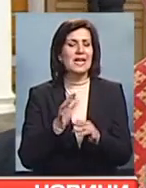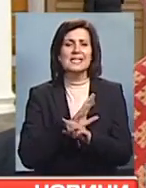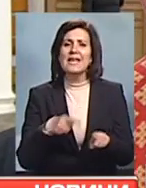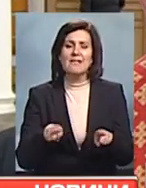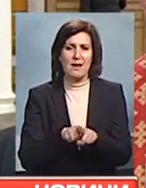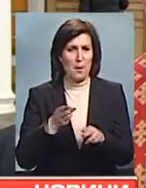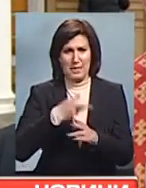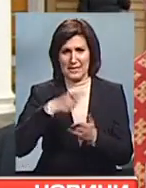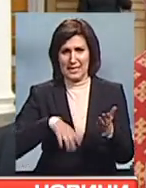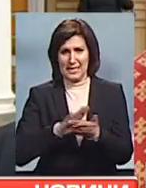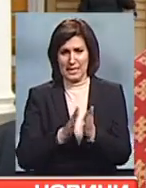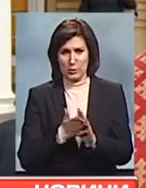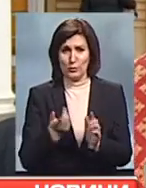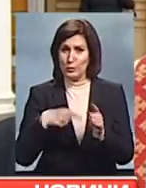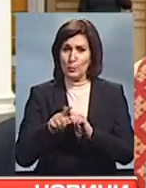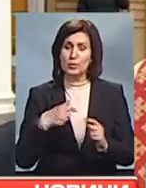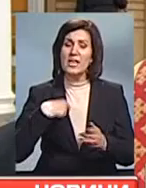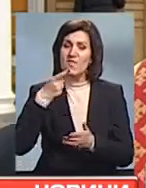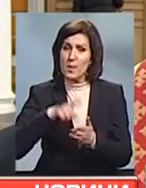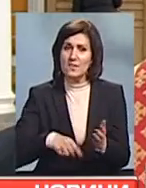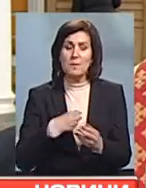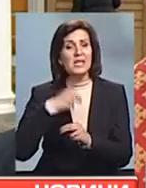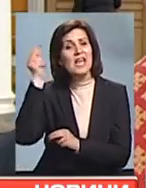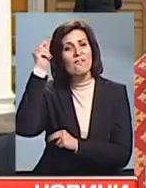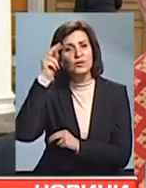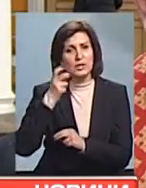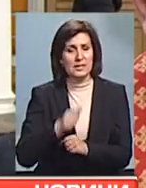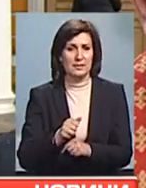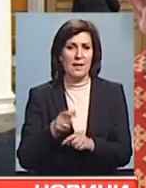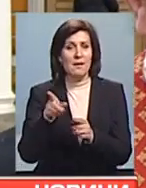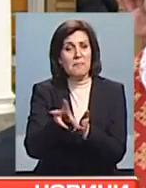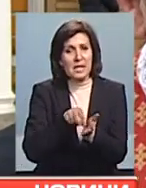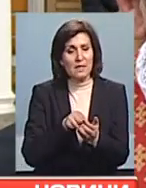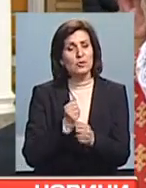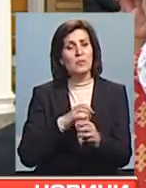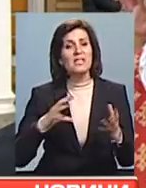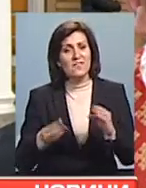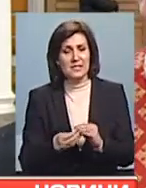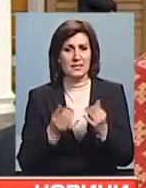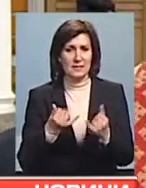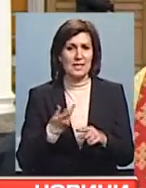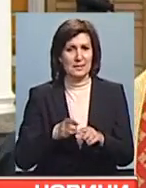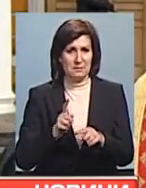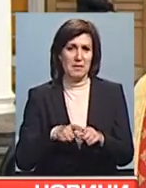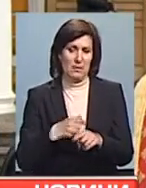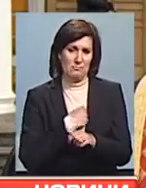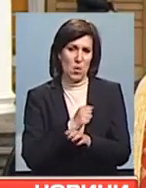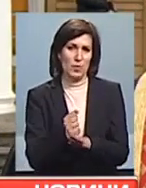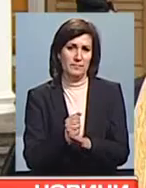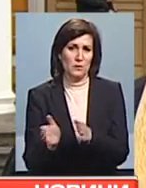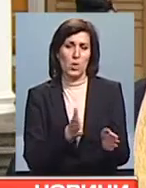ситуація Чому Тому що я впевнений що ми навчилися на їхньому прикладі зробили висновки і зараз ми тим самим